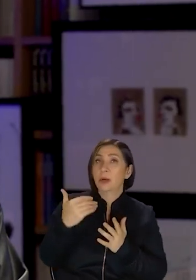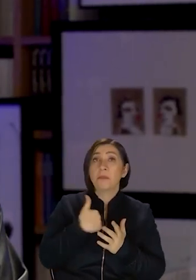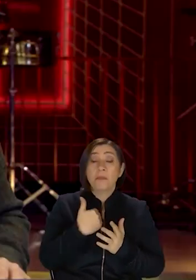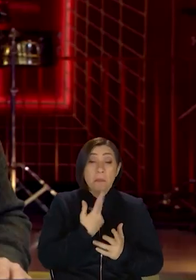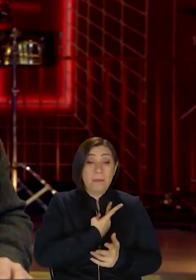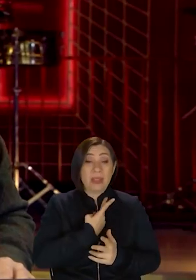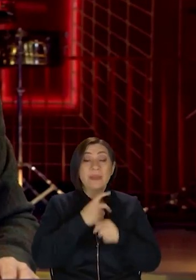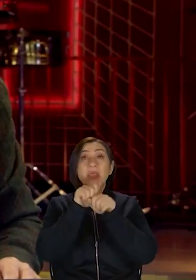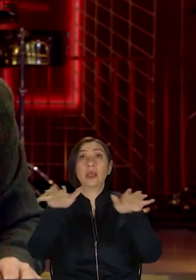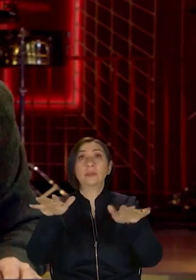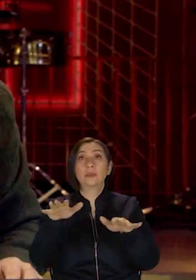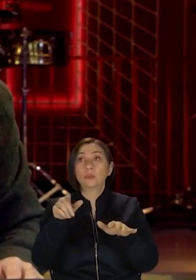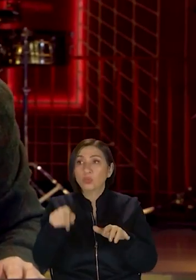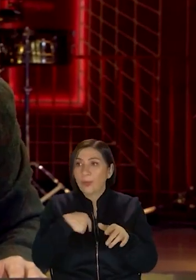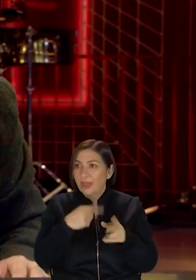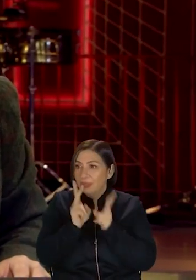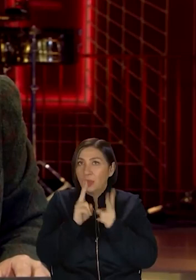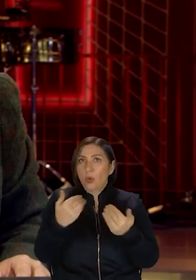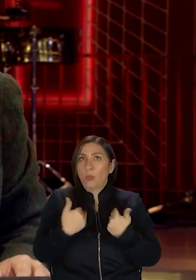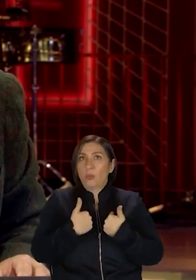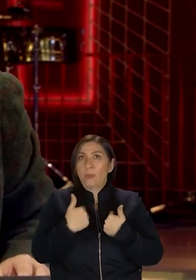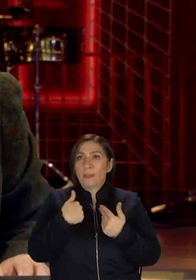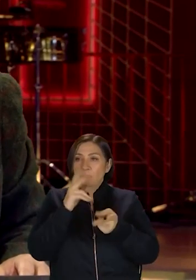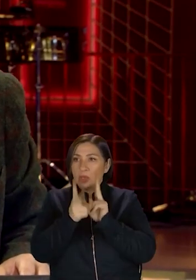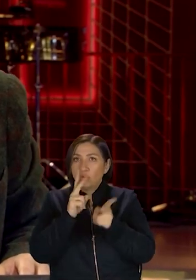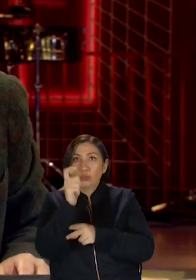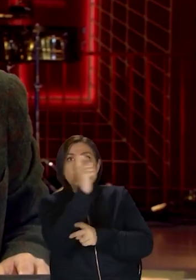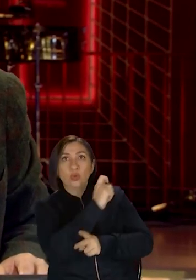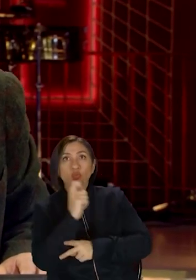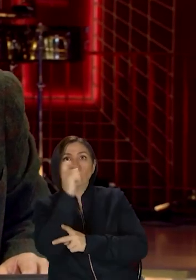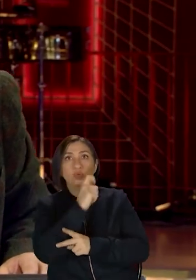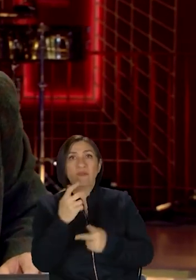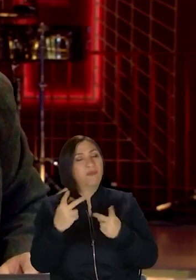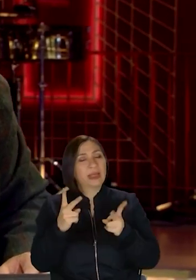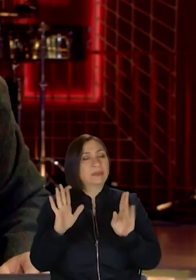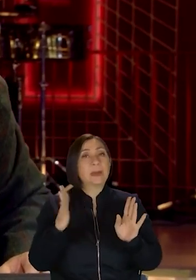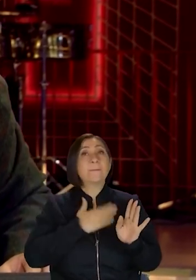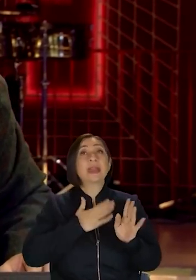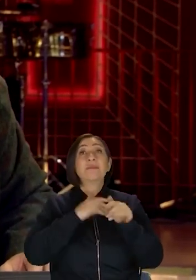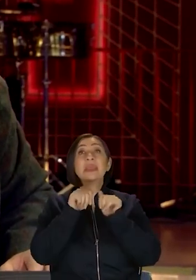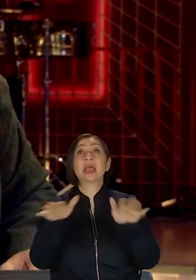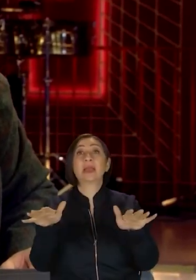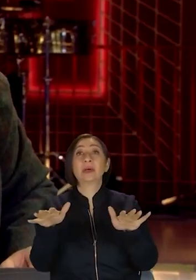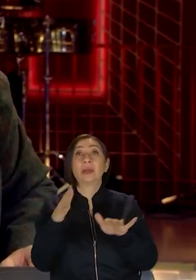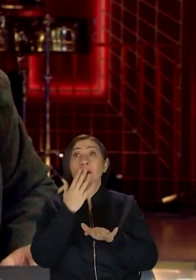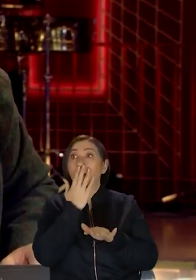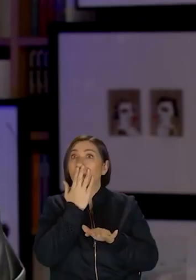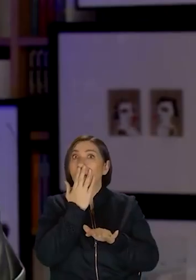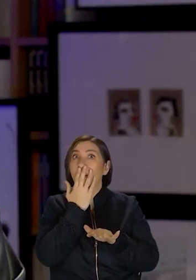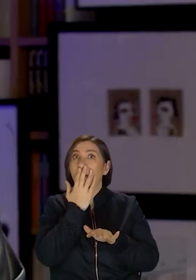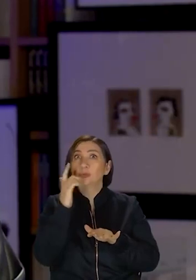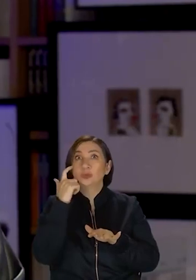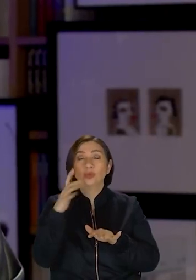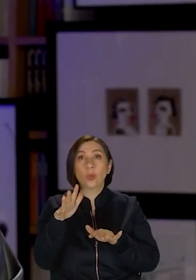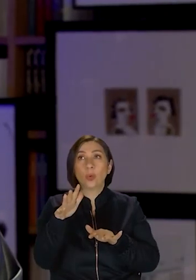Benim yayınım dedi. Dedim bu da benim tiyatrom. Benim tiyatromu çekiyorsun. Fark etmez. Benim yayınım. Aa.